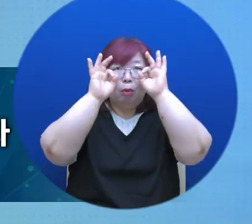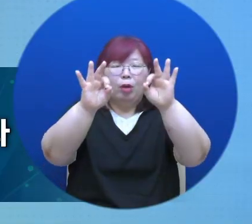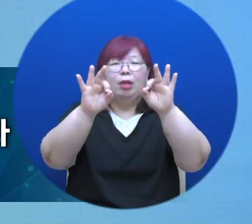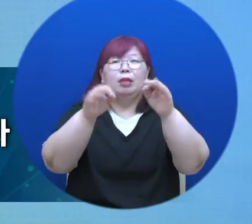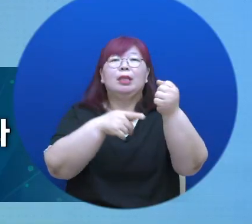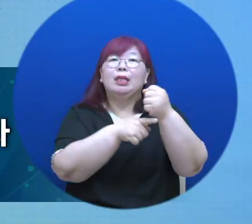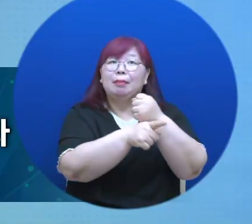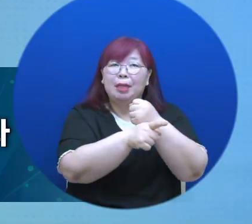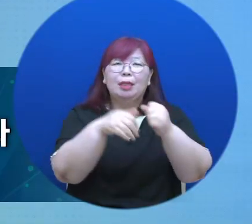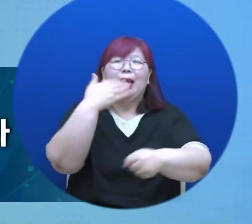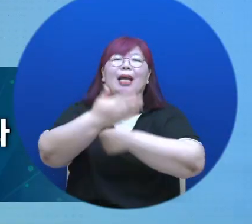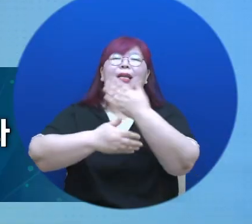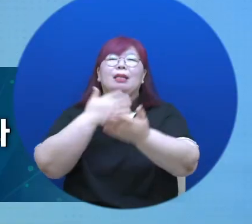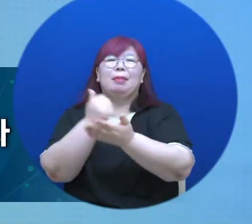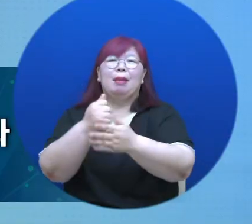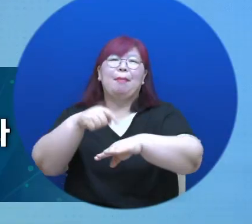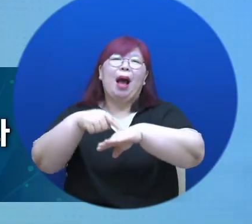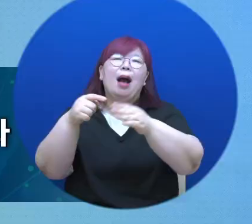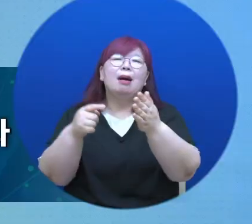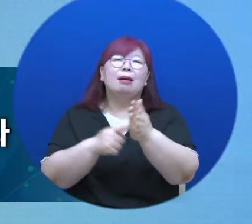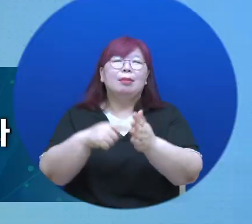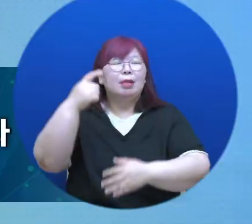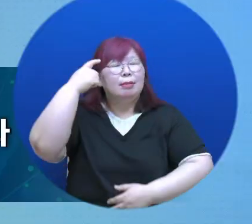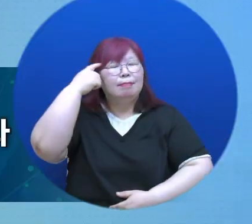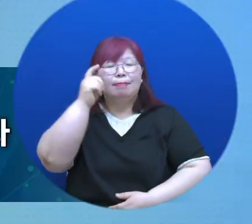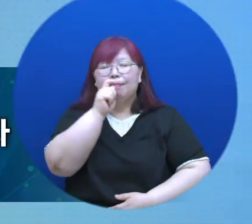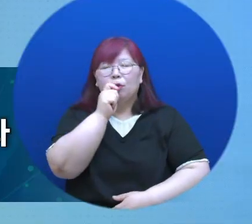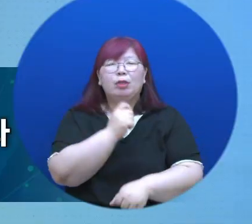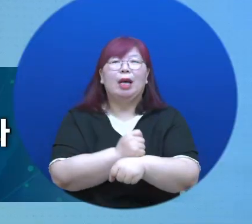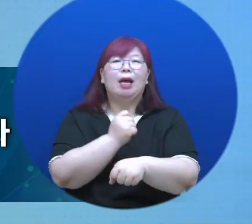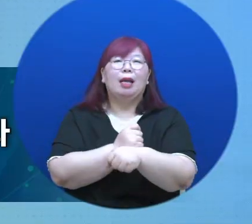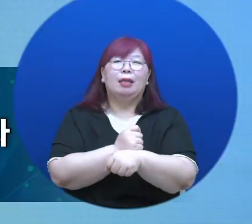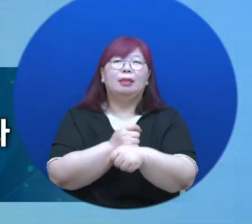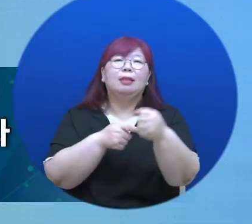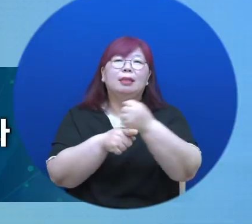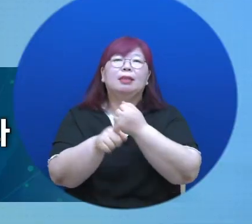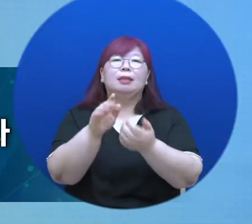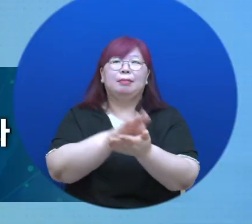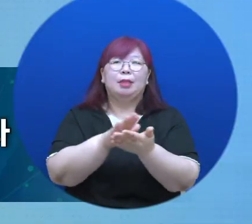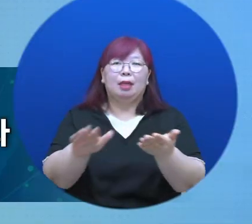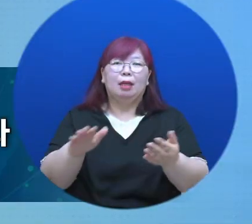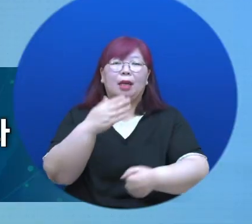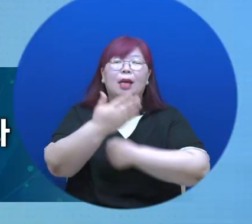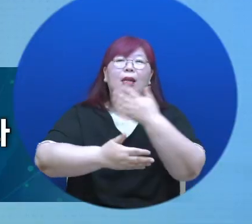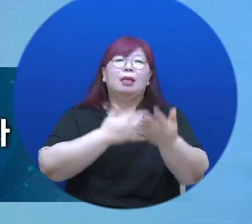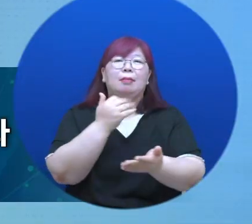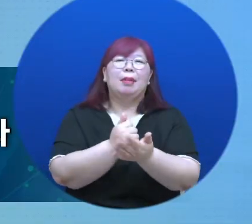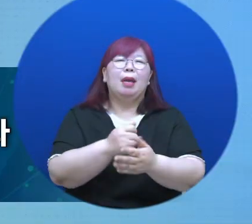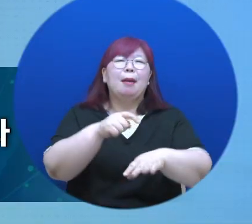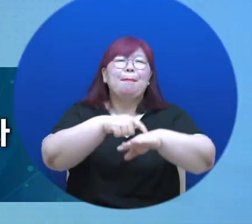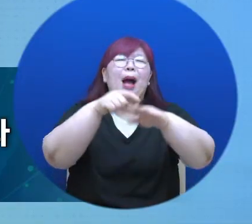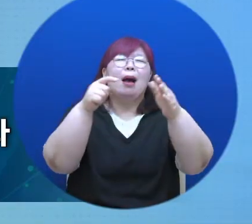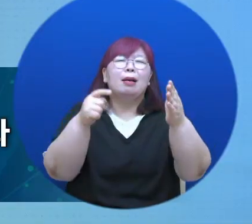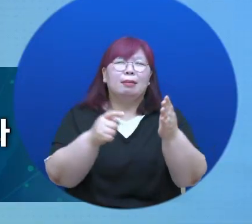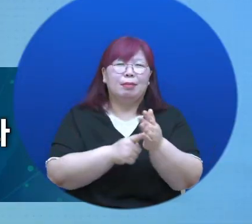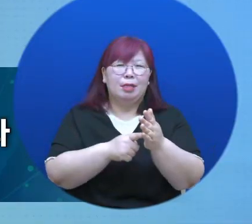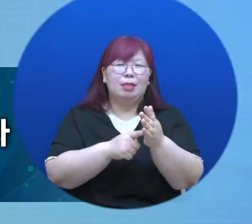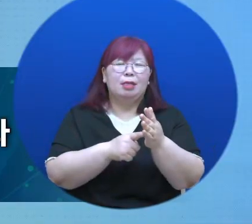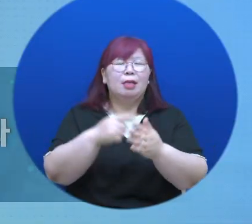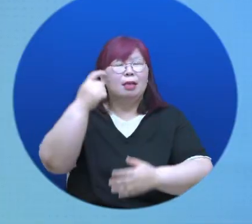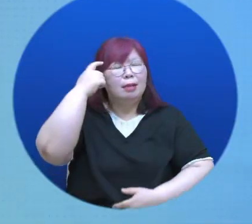하나님의 마음을 묵상하라 라는 뜻입니다. 하나님의 마음을